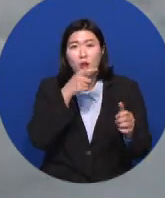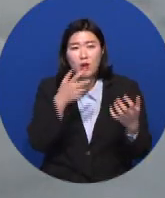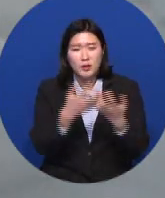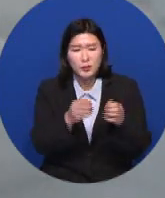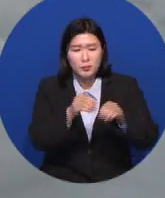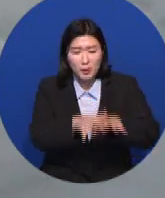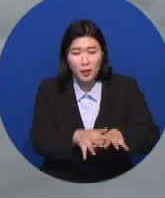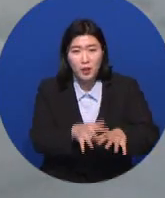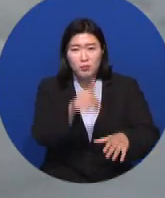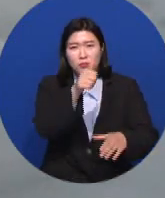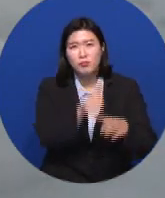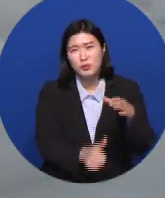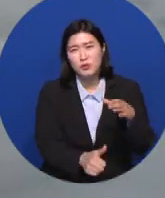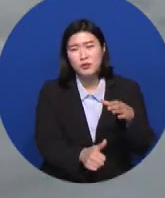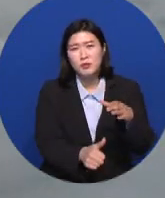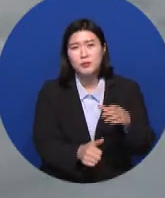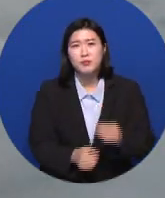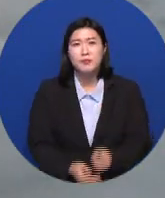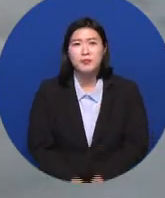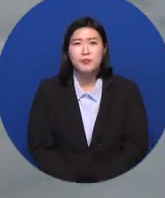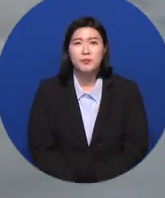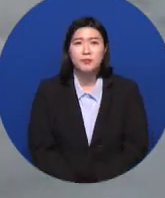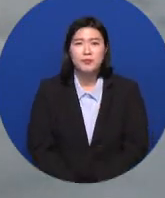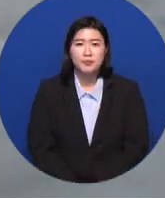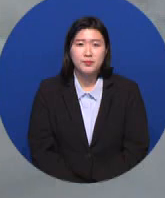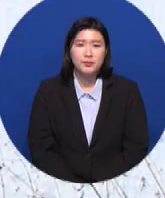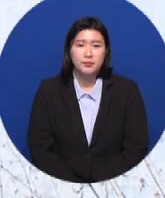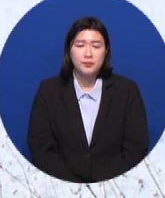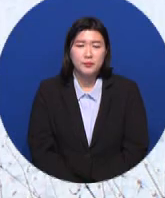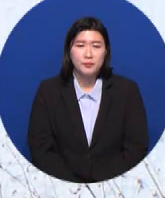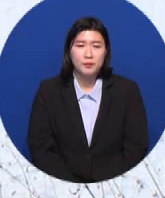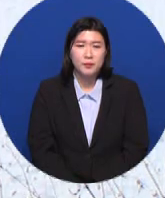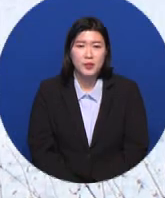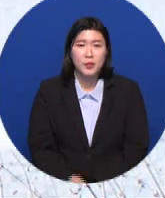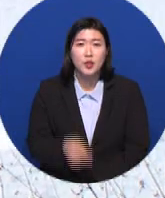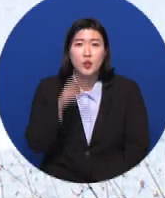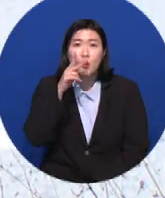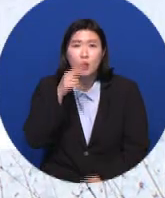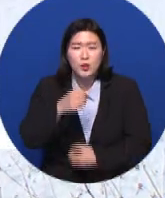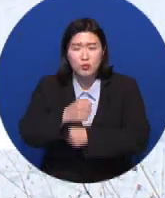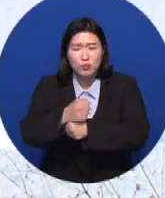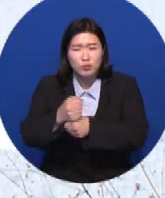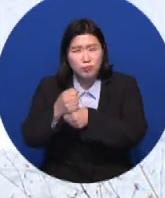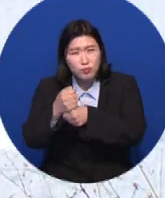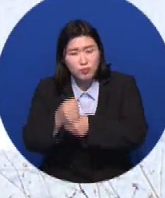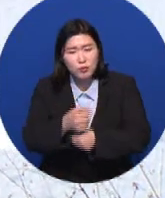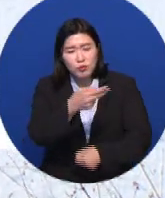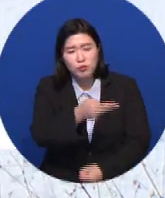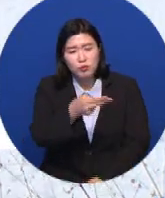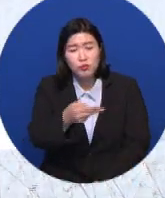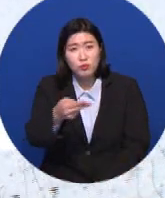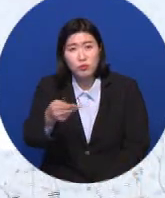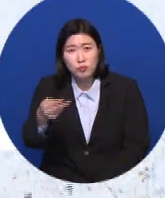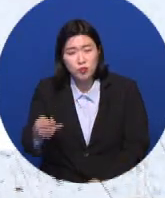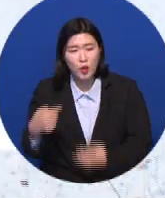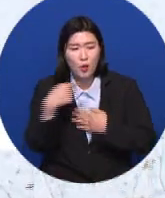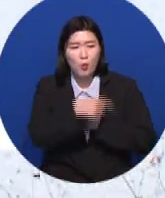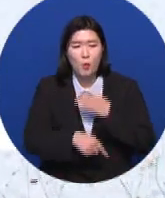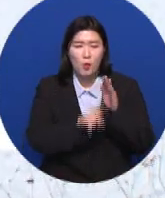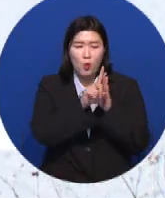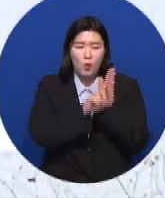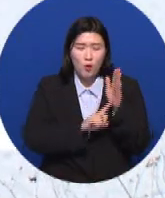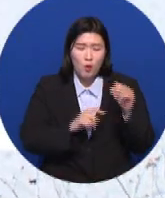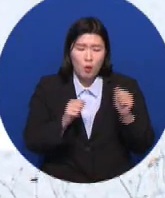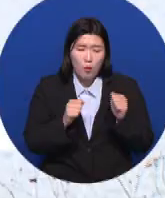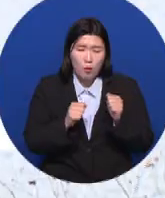얼음이 깨지면서 저수지에 빠진 겁니다 플라스틱 박스를 잡고 이제 터인 떡의 진 상황으로 저체온증에